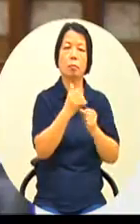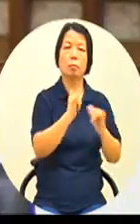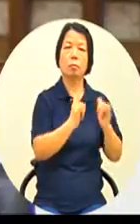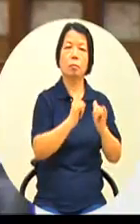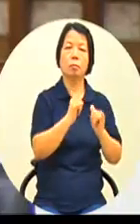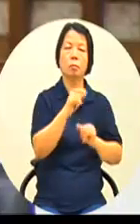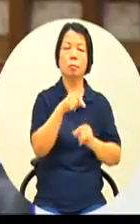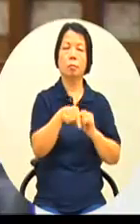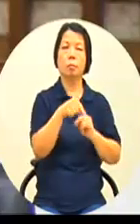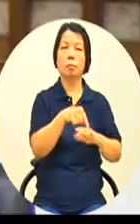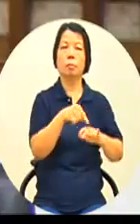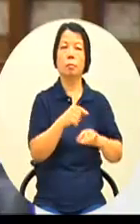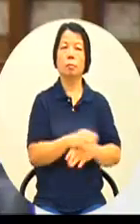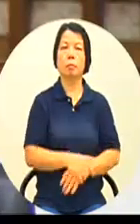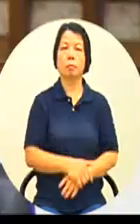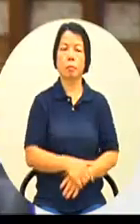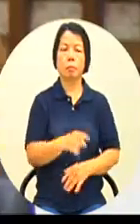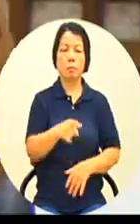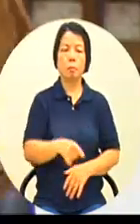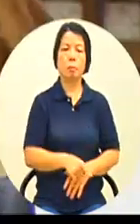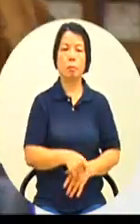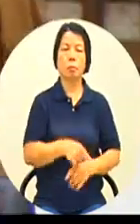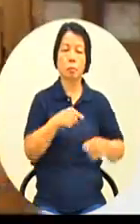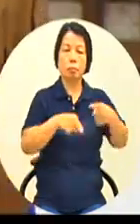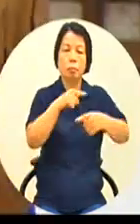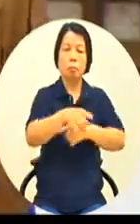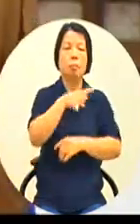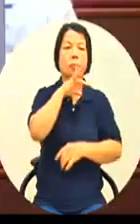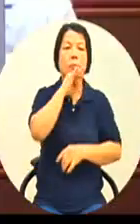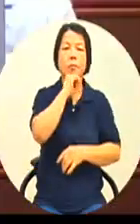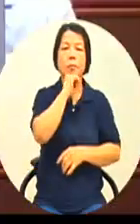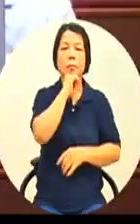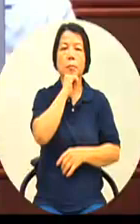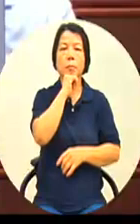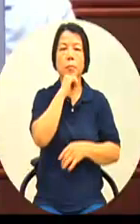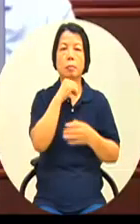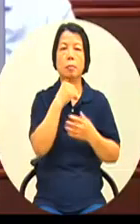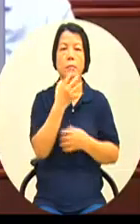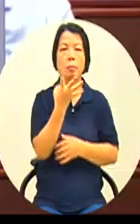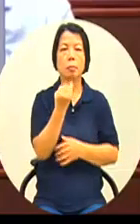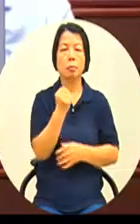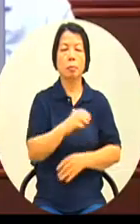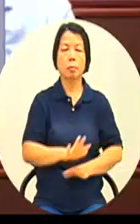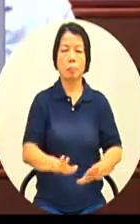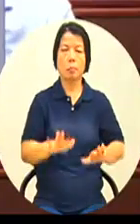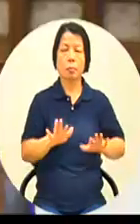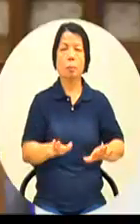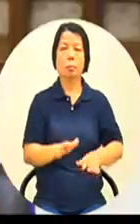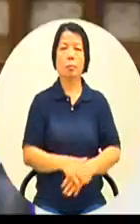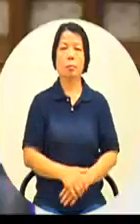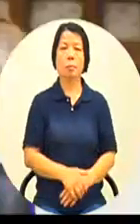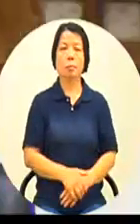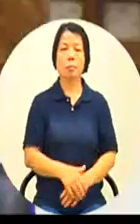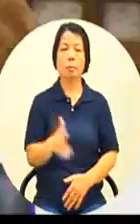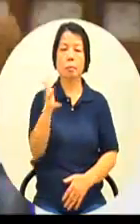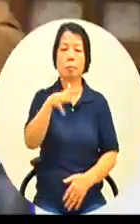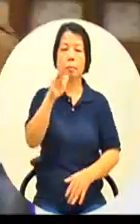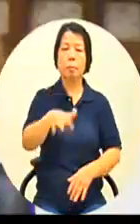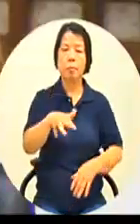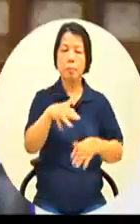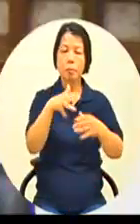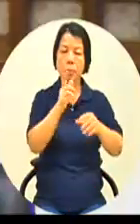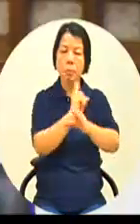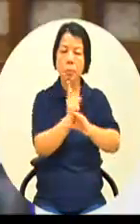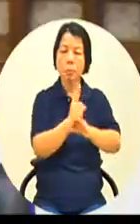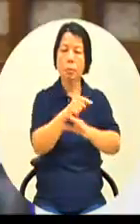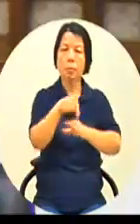路的吼，平均年龄头偌济啊？ 可能有差不多。 目前以咱八千偌台计量车、业者